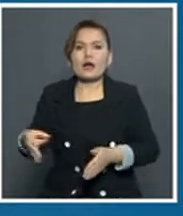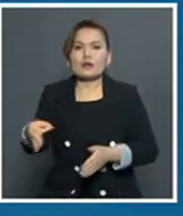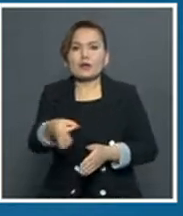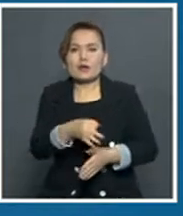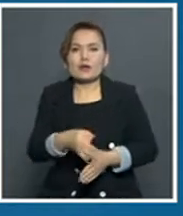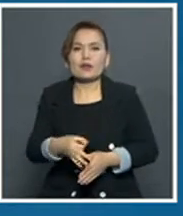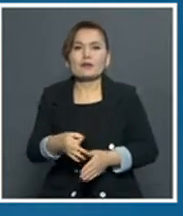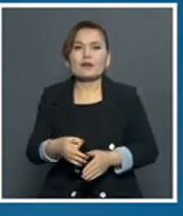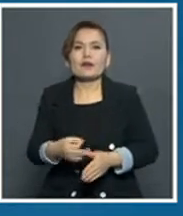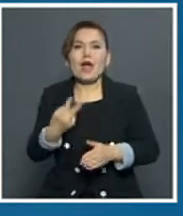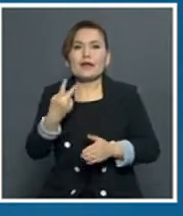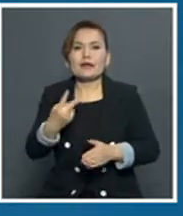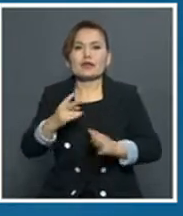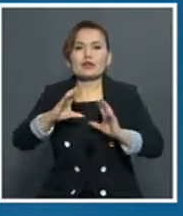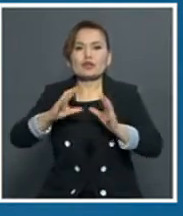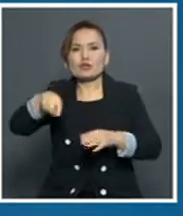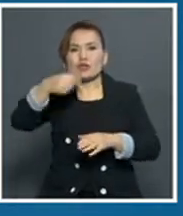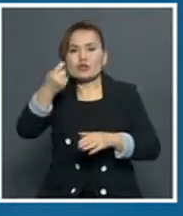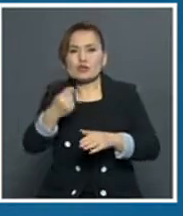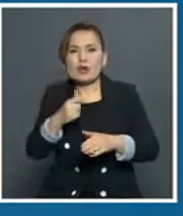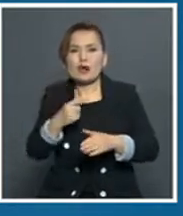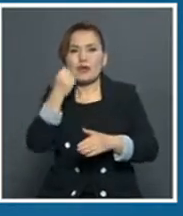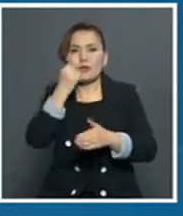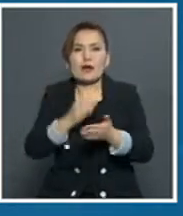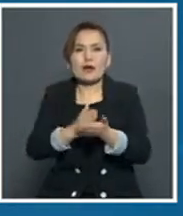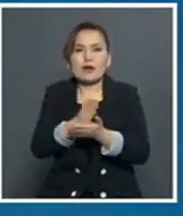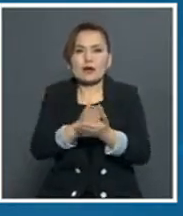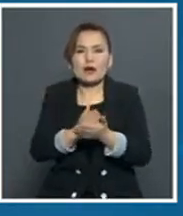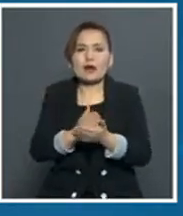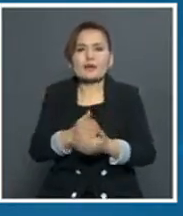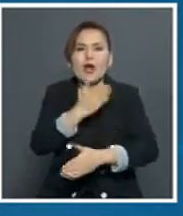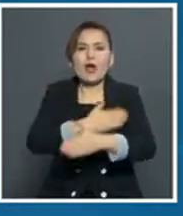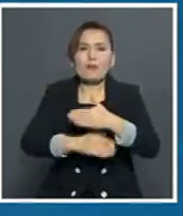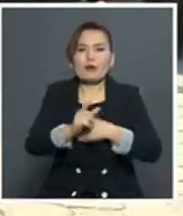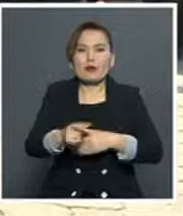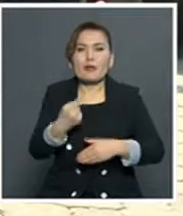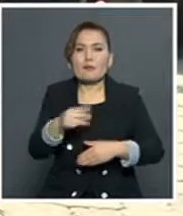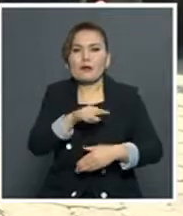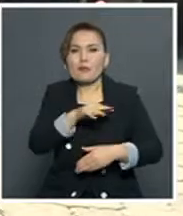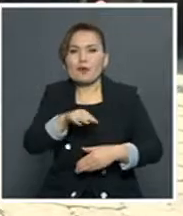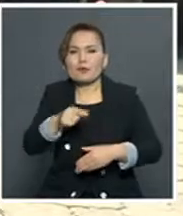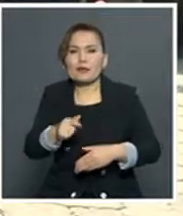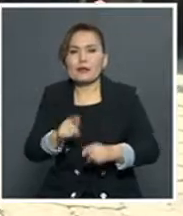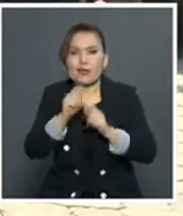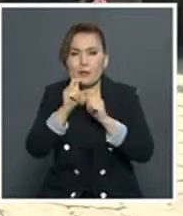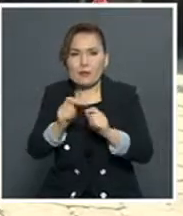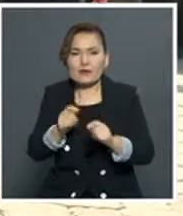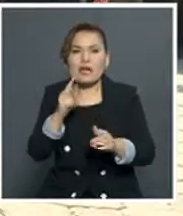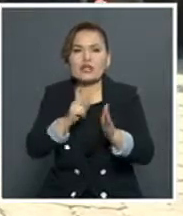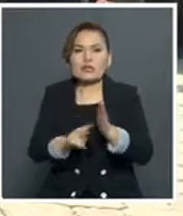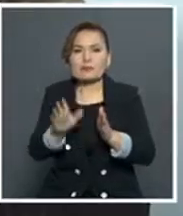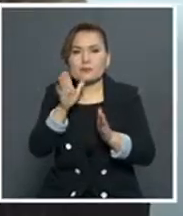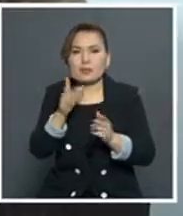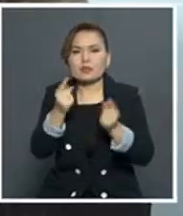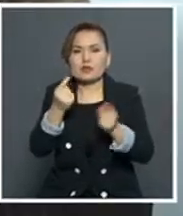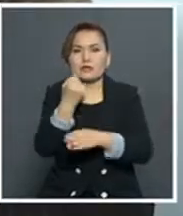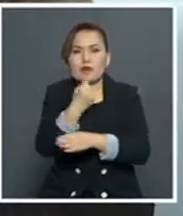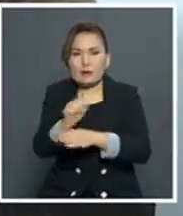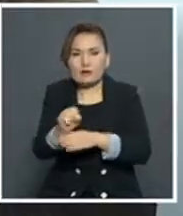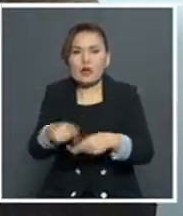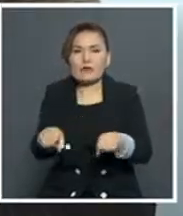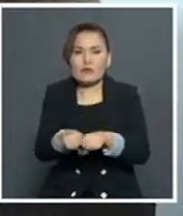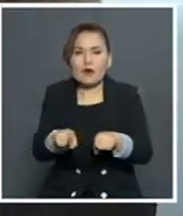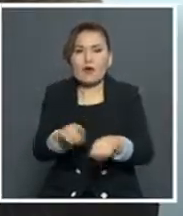облысында екінші дүниежүзілік соғыс ардагерлері мен мүгедектеріне 1 миллион теңге көлемінде көмек берілді. Жеңістің 75 жылдығы қарсаңында осындай игілікті іс